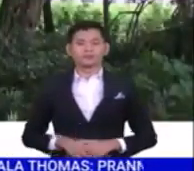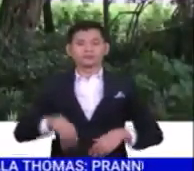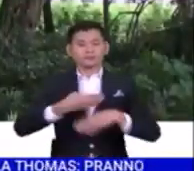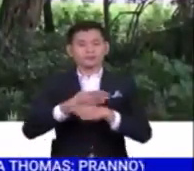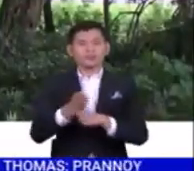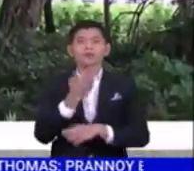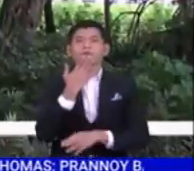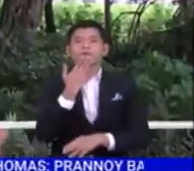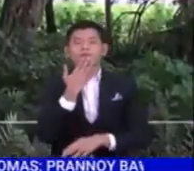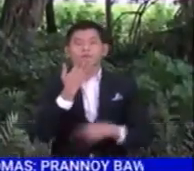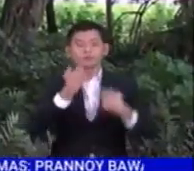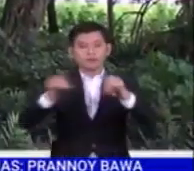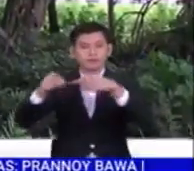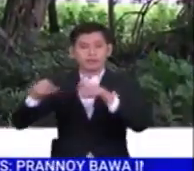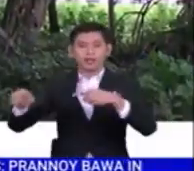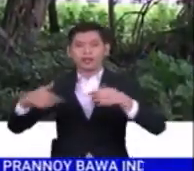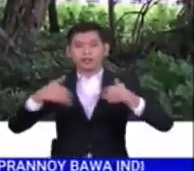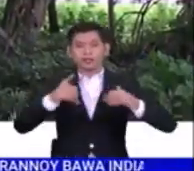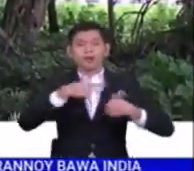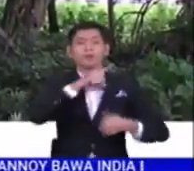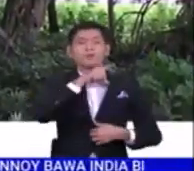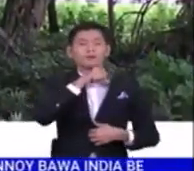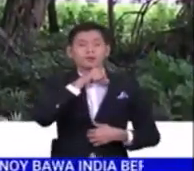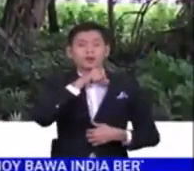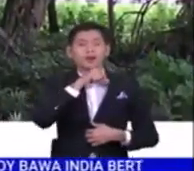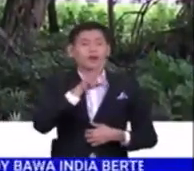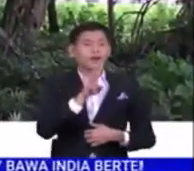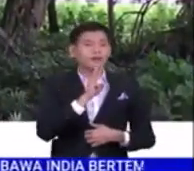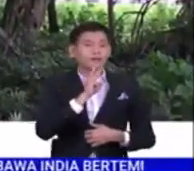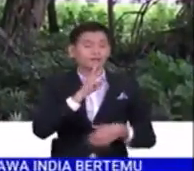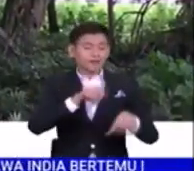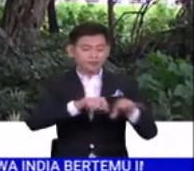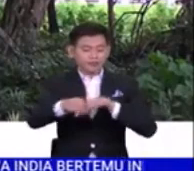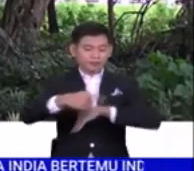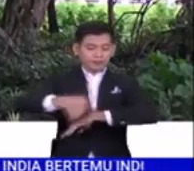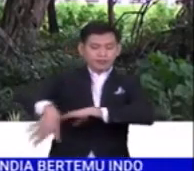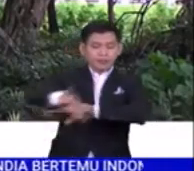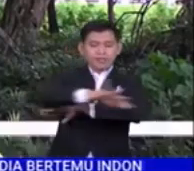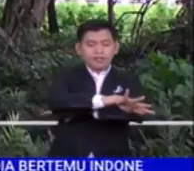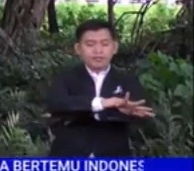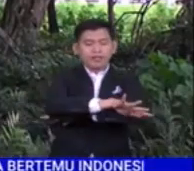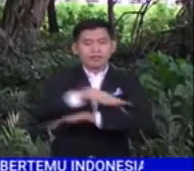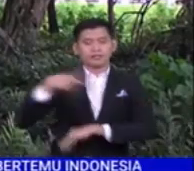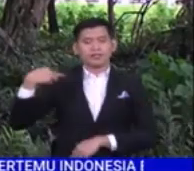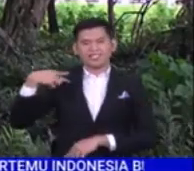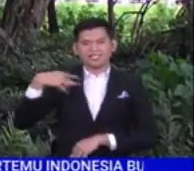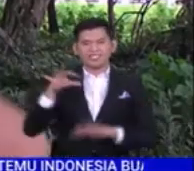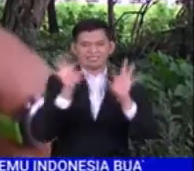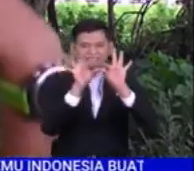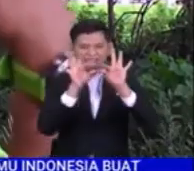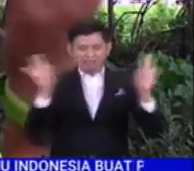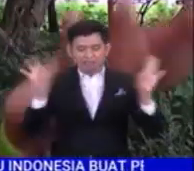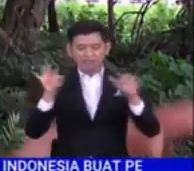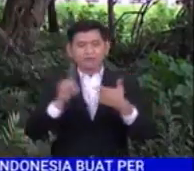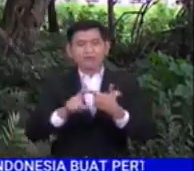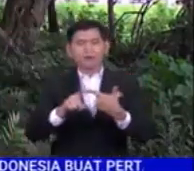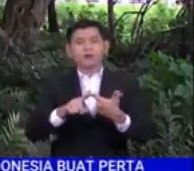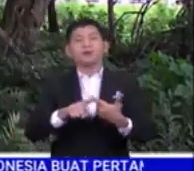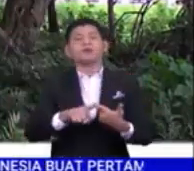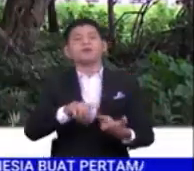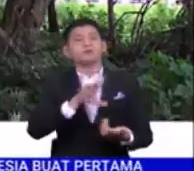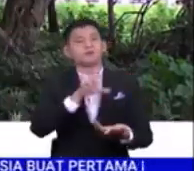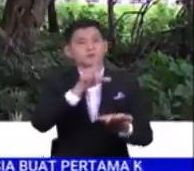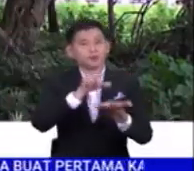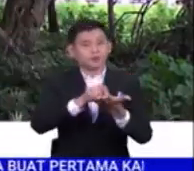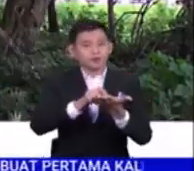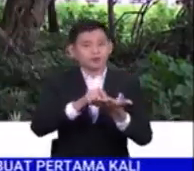Bentuk color pun berbeza. Satu burung air untuk yang tepi pantai itu biasa kaki dia halus, kecil-kecil. So kalau yang burung freshwater ini